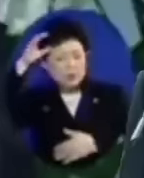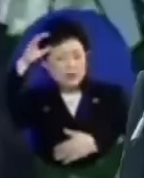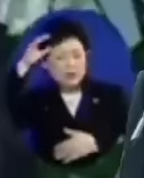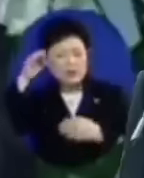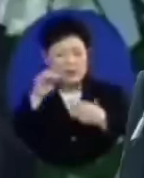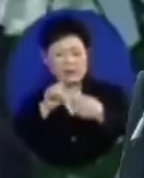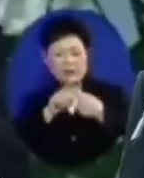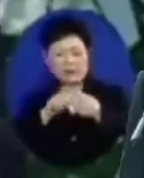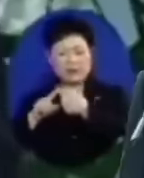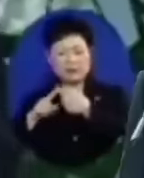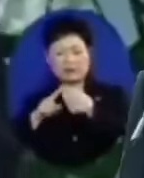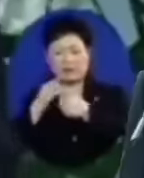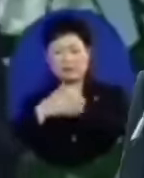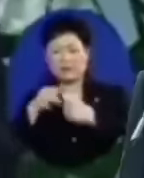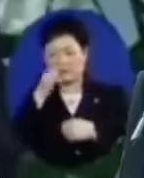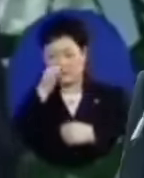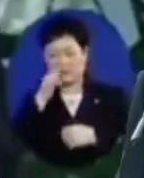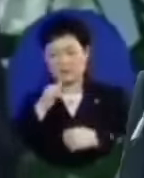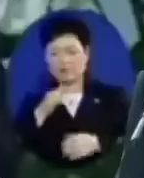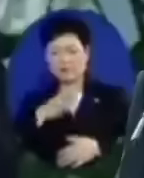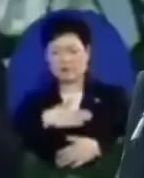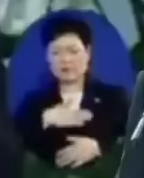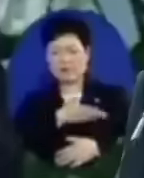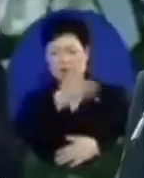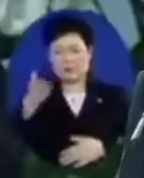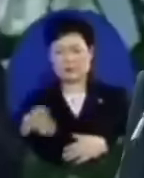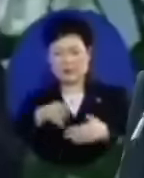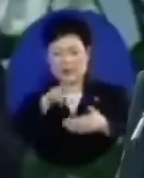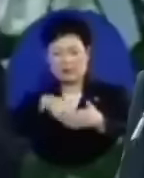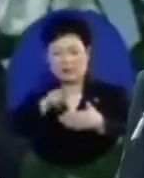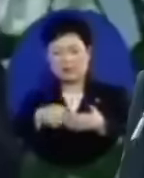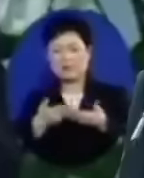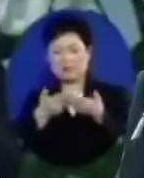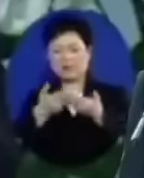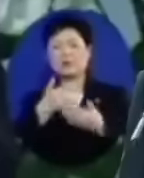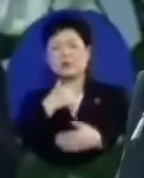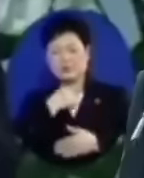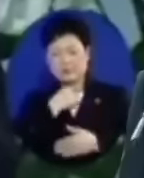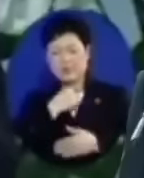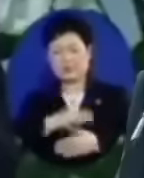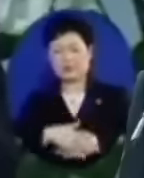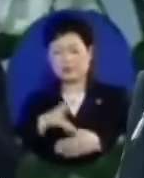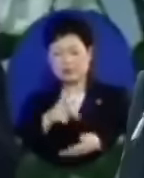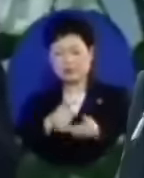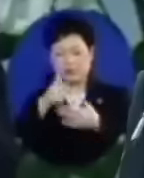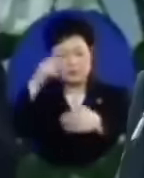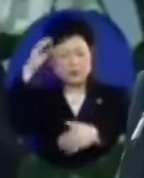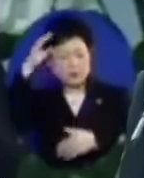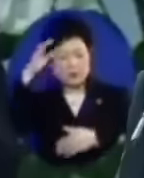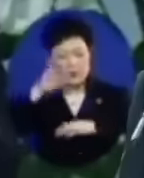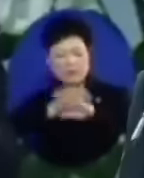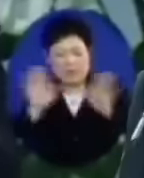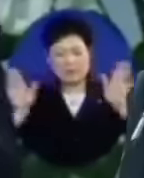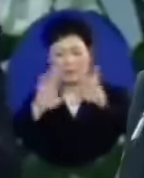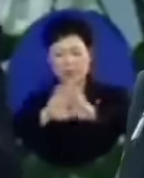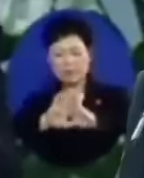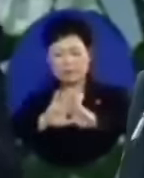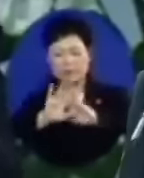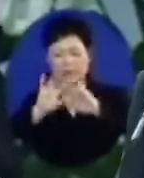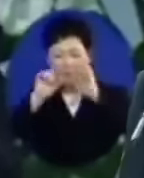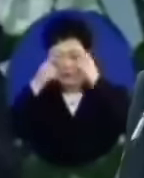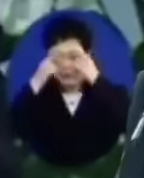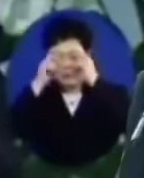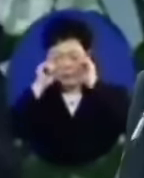참으로 은혜로 와서 오늘 제가 여러분에게 읽어드리려고 가지고 왔습니다. 주님 고대가로서 낮에나 밤에나 눈물